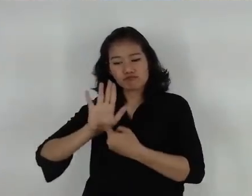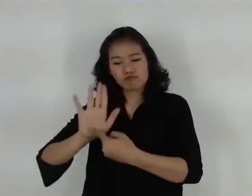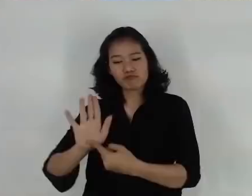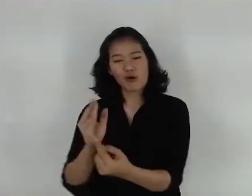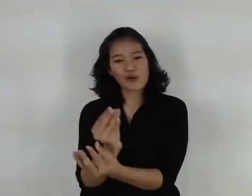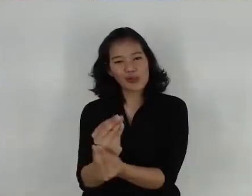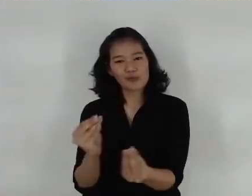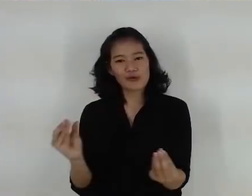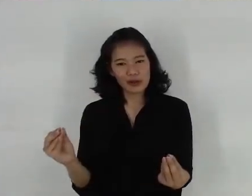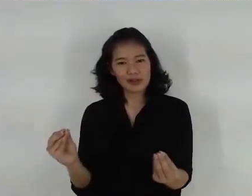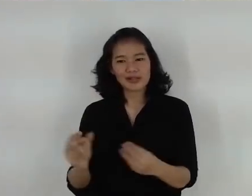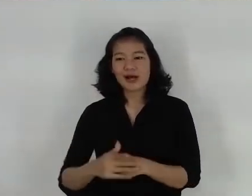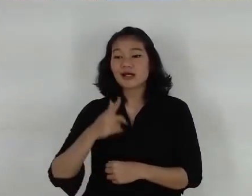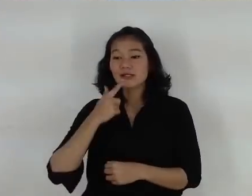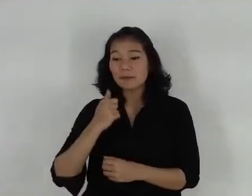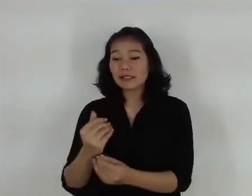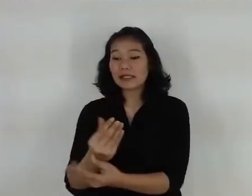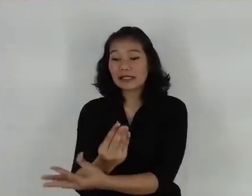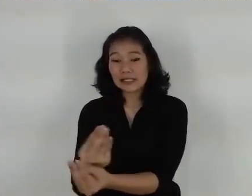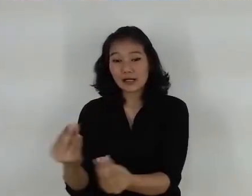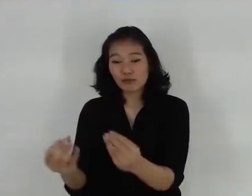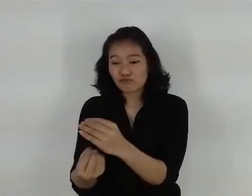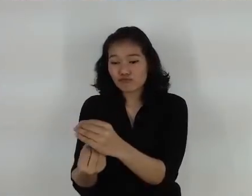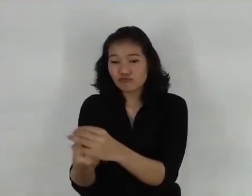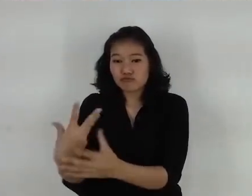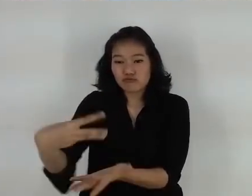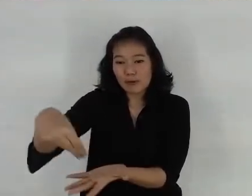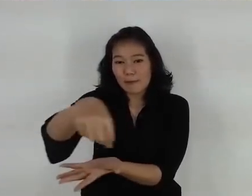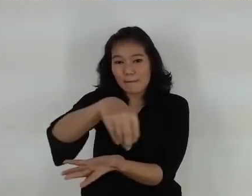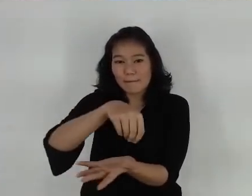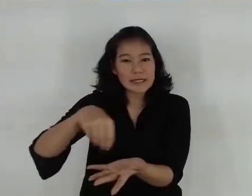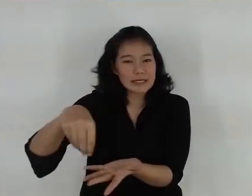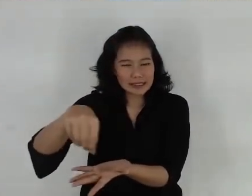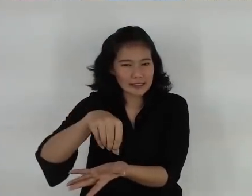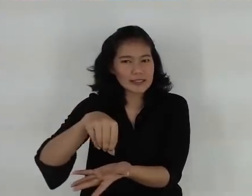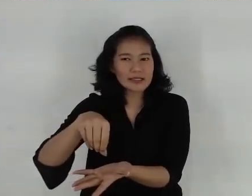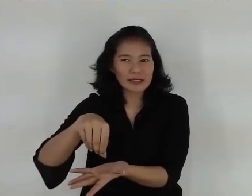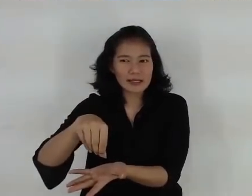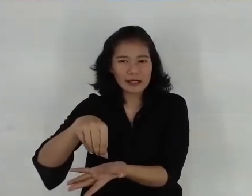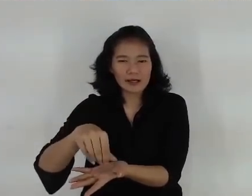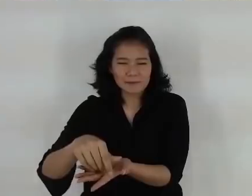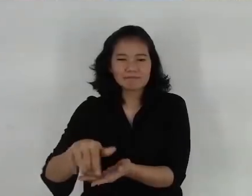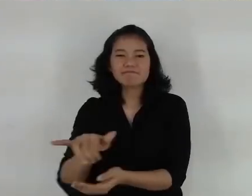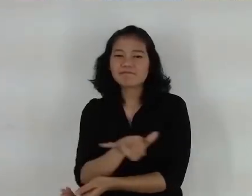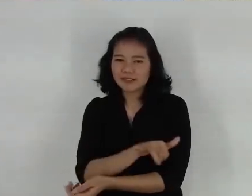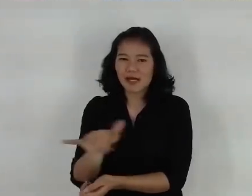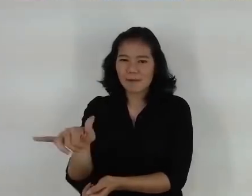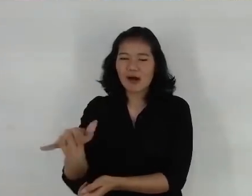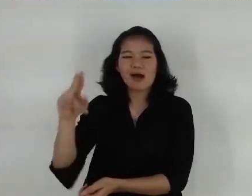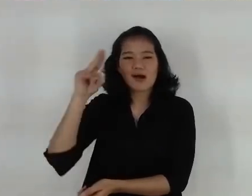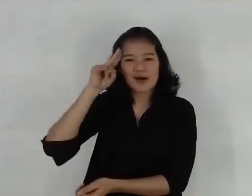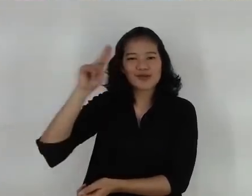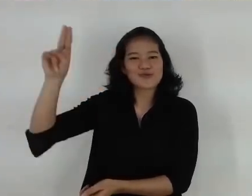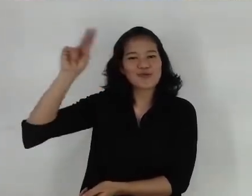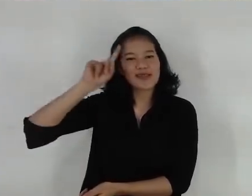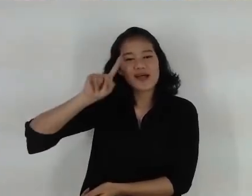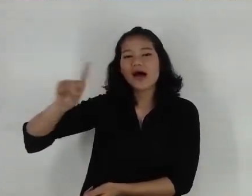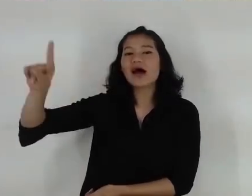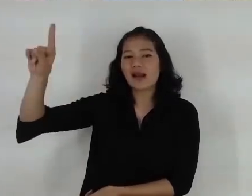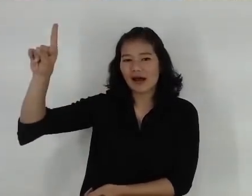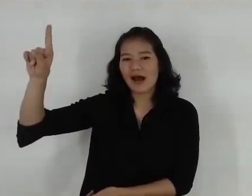dan seperti kebun menumbuhkan benih yang ditaburkan demikianlah Tuhan Al ini